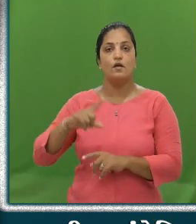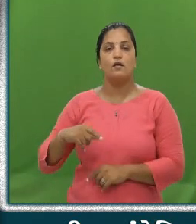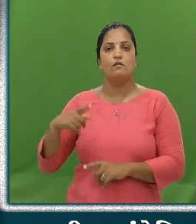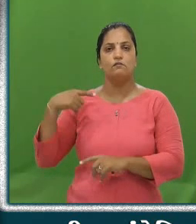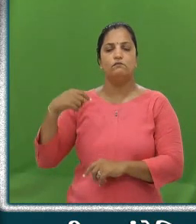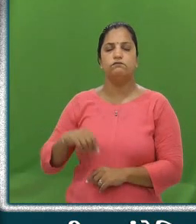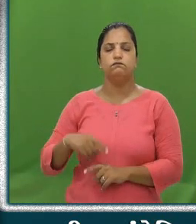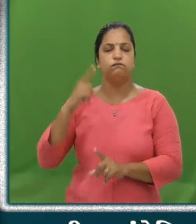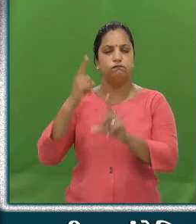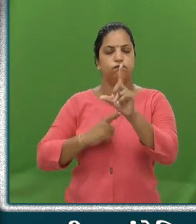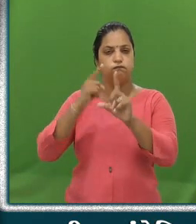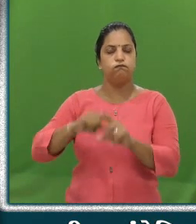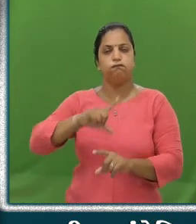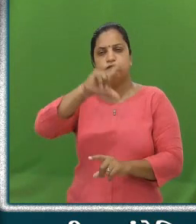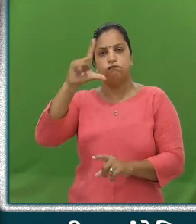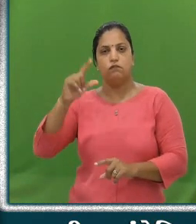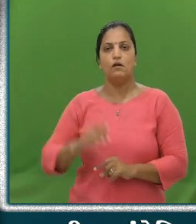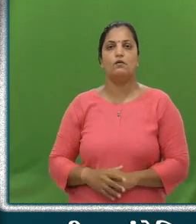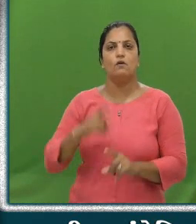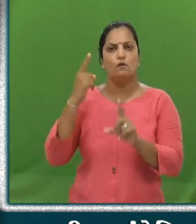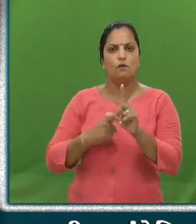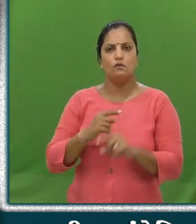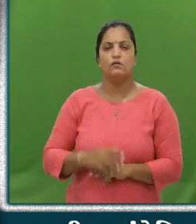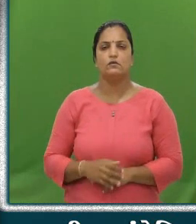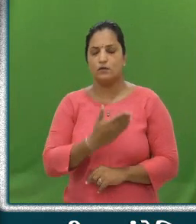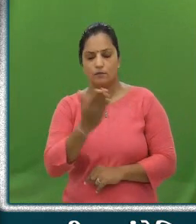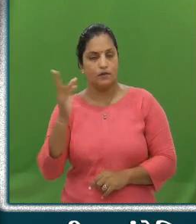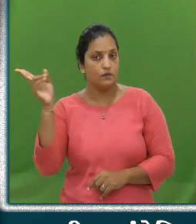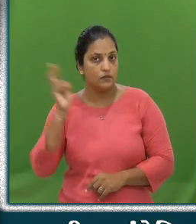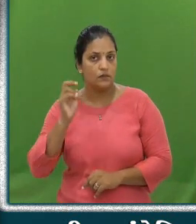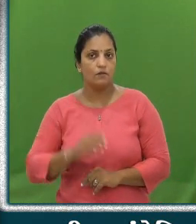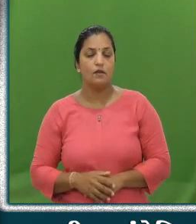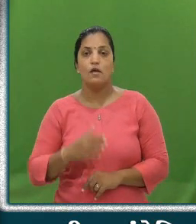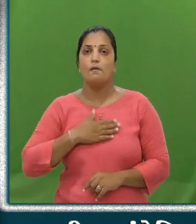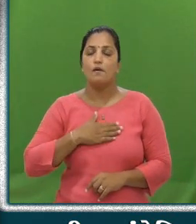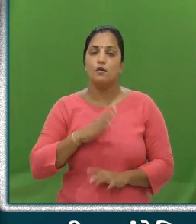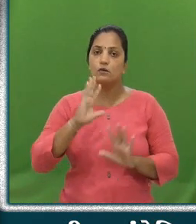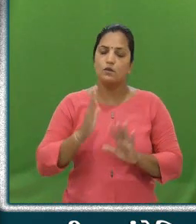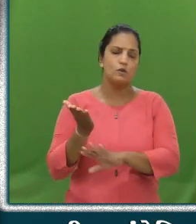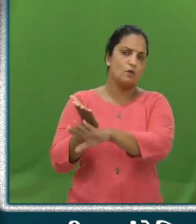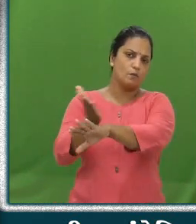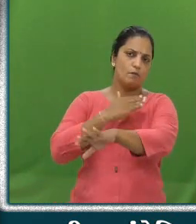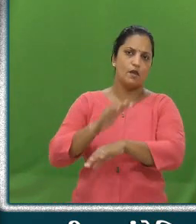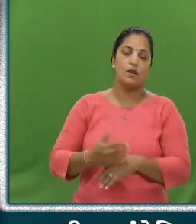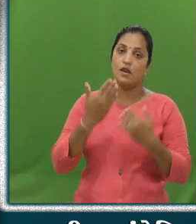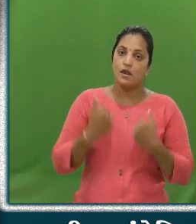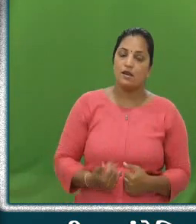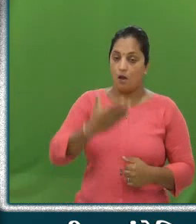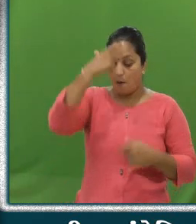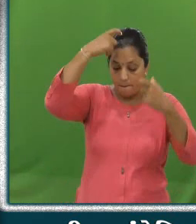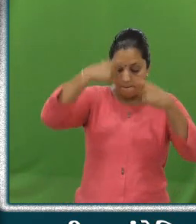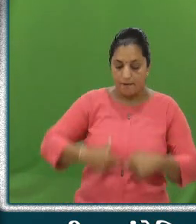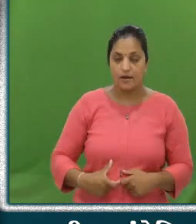વર્ષ થયેલા છે. શરૂઆતની અંદર તમે જોઈ શકો છો અને સાંભળ્યું પણ છે કે માણસનું જે શરીર કેવું હતું અને હાલનું જે